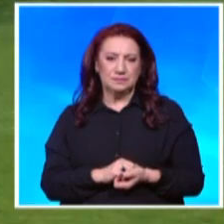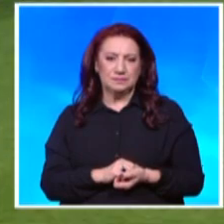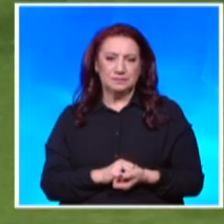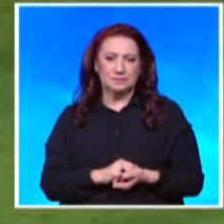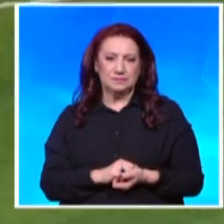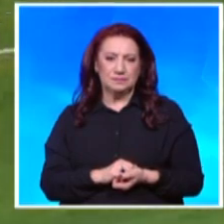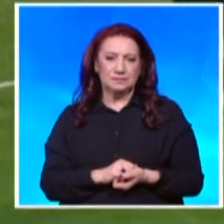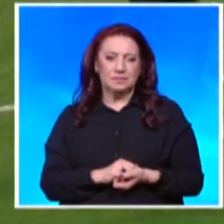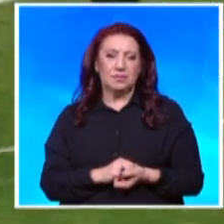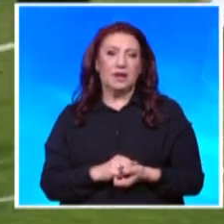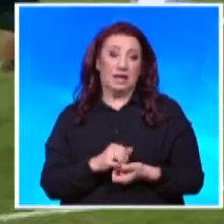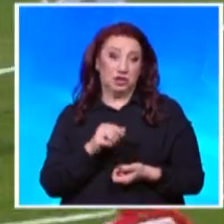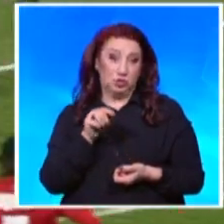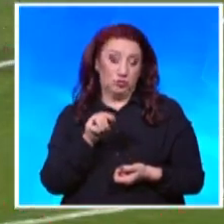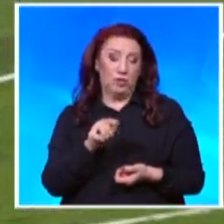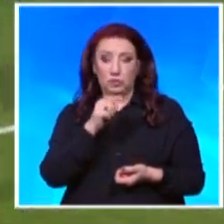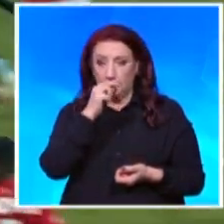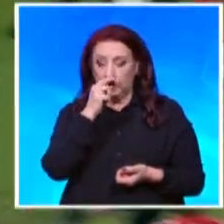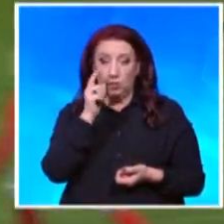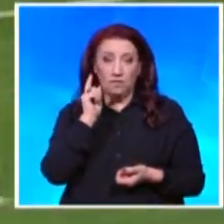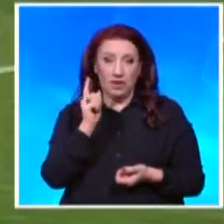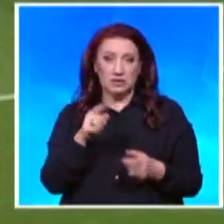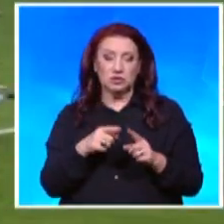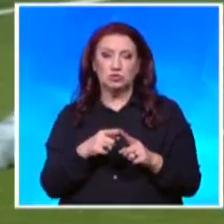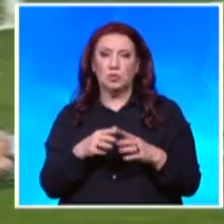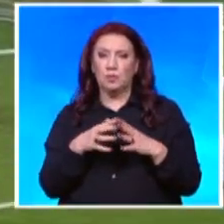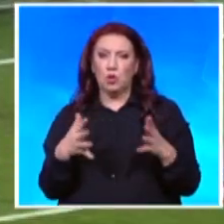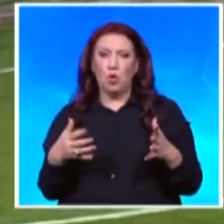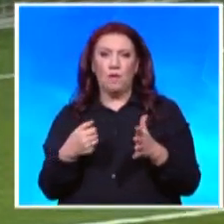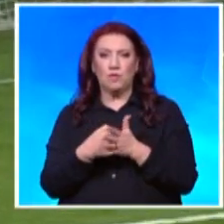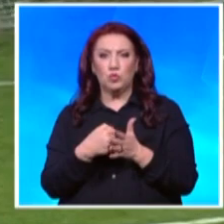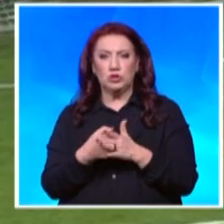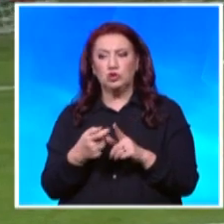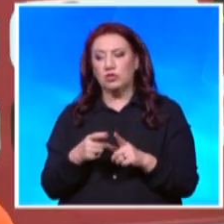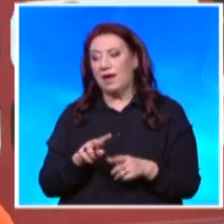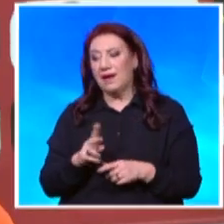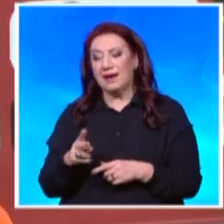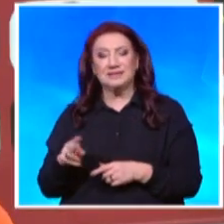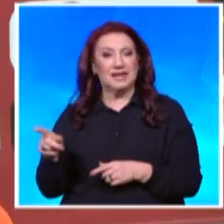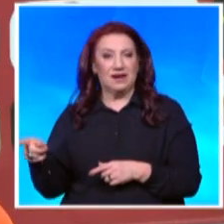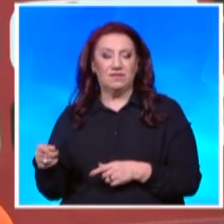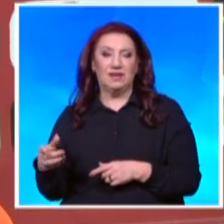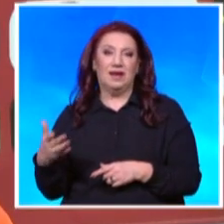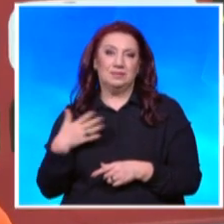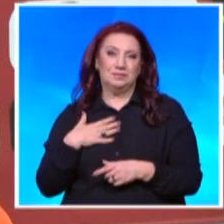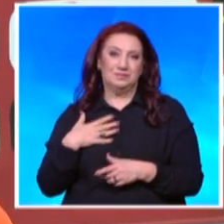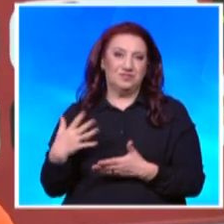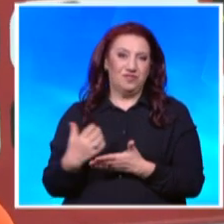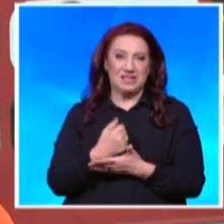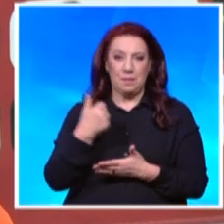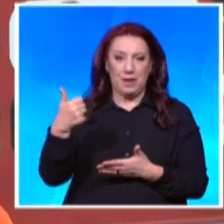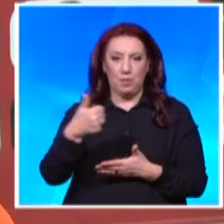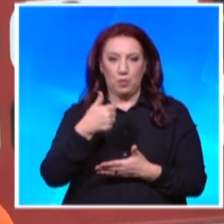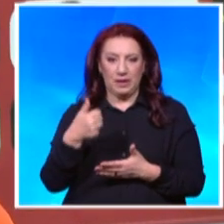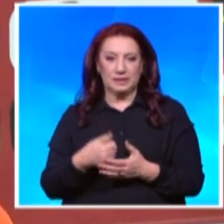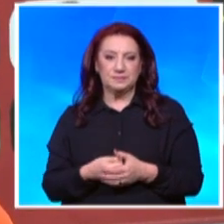донали победа. И това, което е много важно, е, че отново футболисти от резервната скамейка донесоха победата. Можем да съжаляваме в днешния